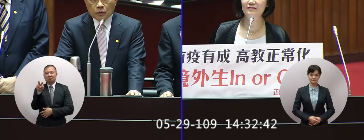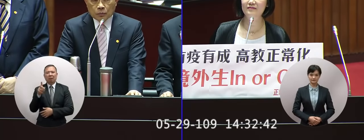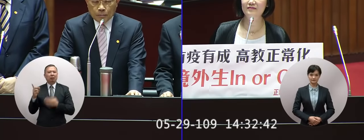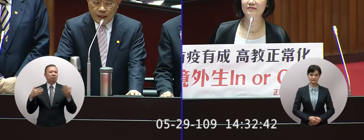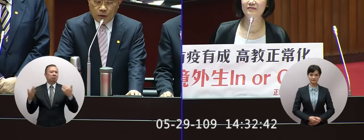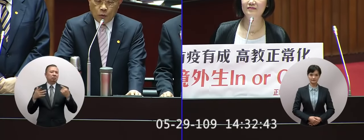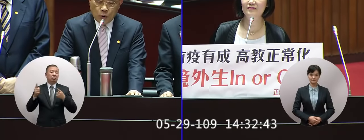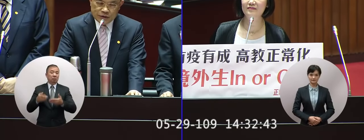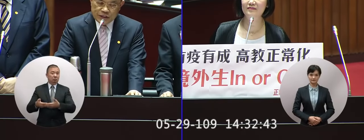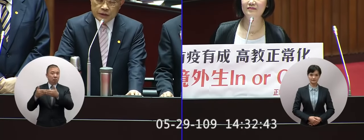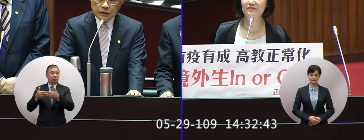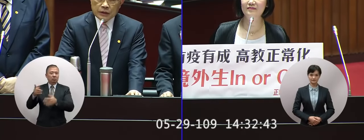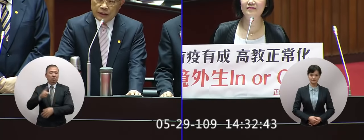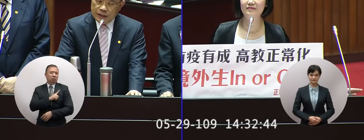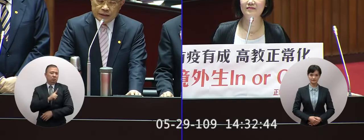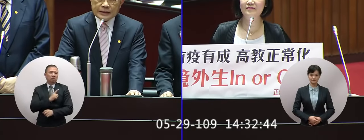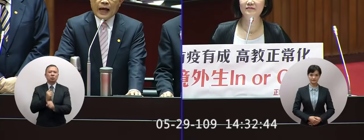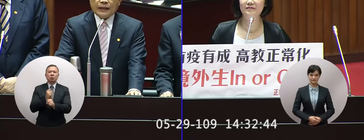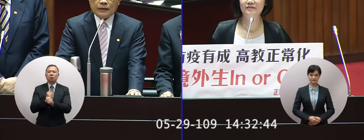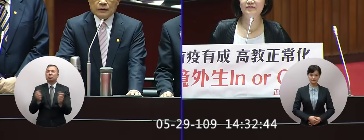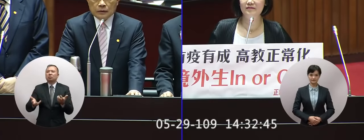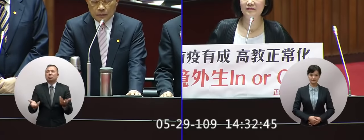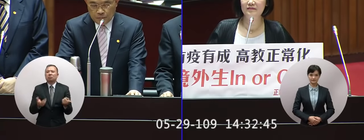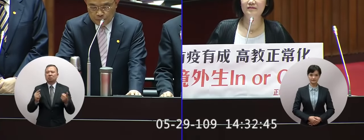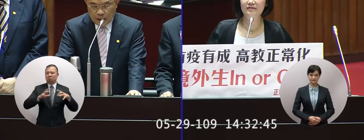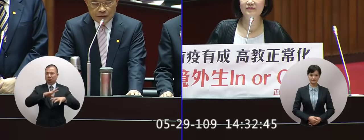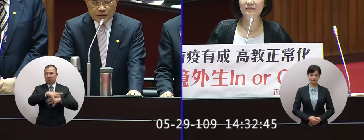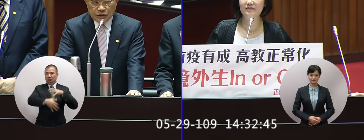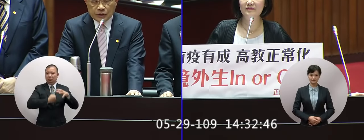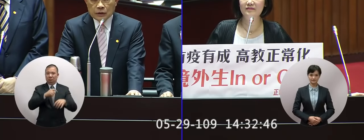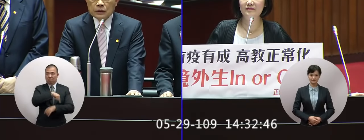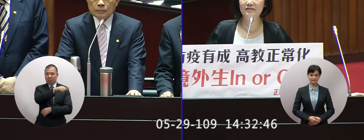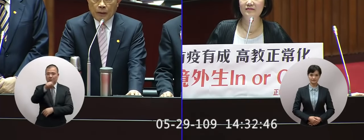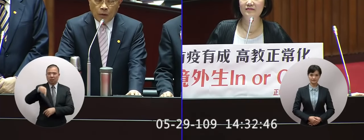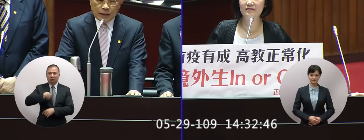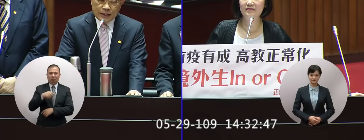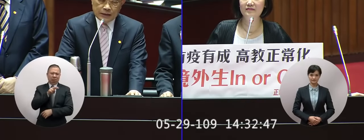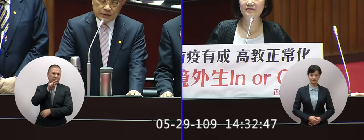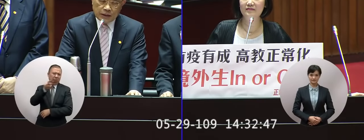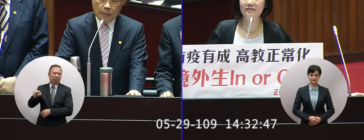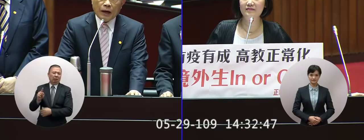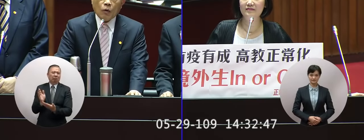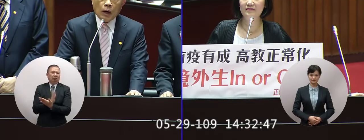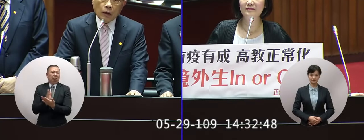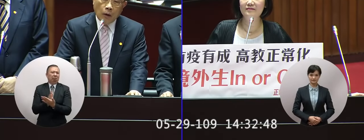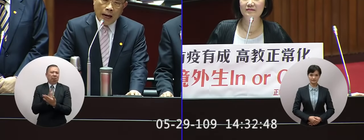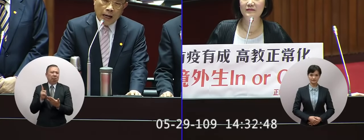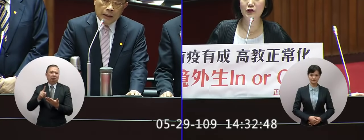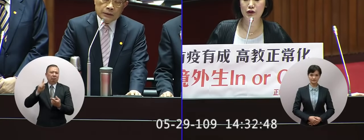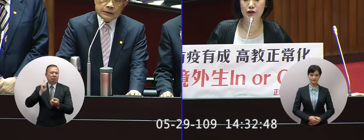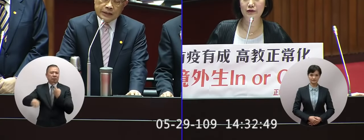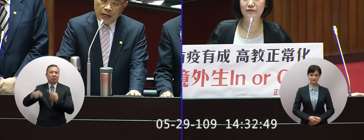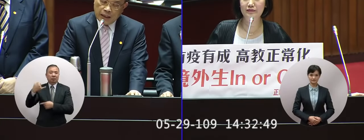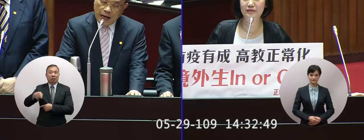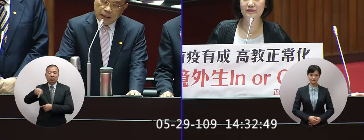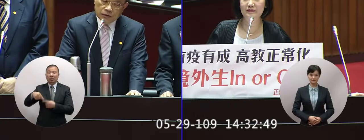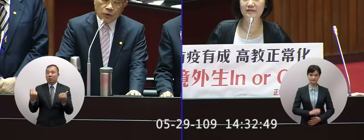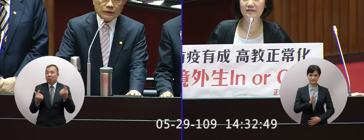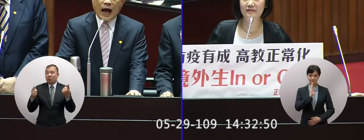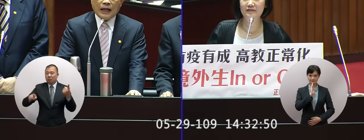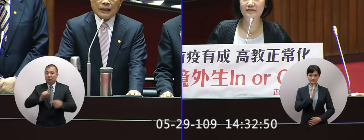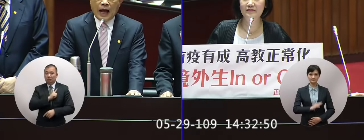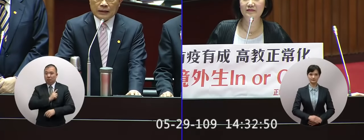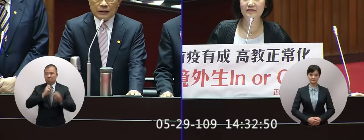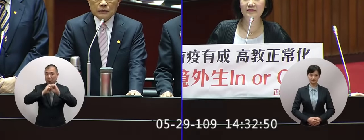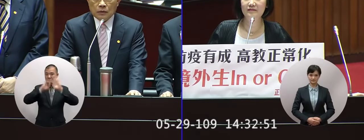为被国际一再的抨击，包括这一次港版国安法， 是 香港